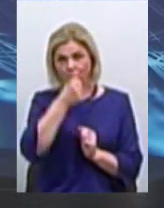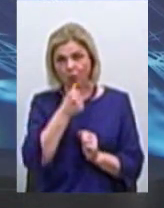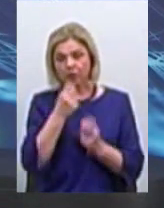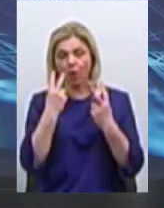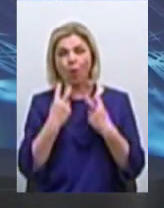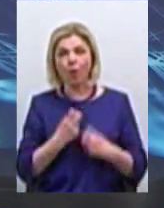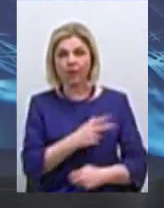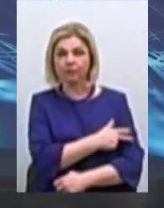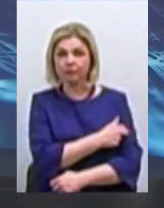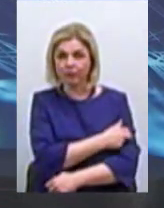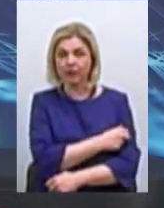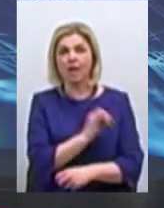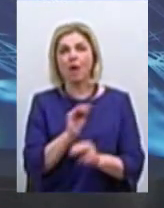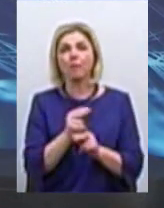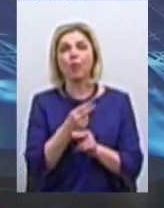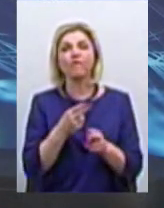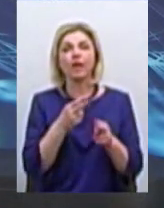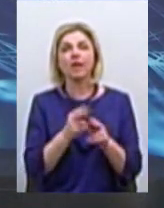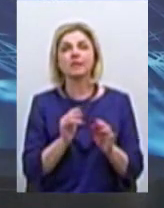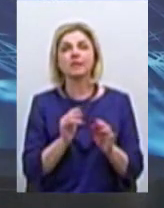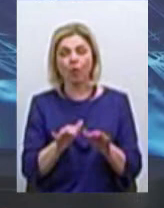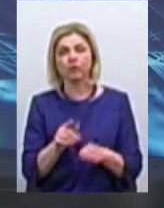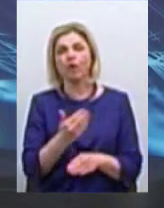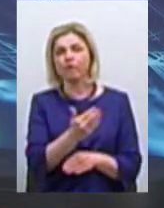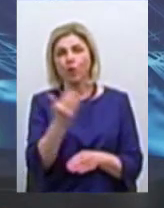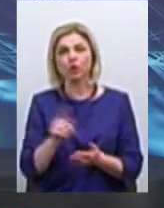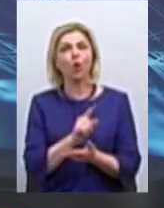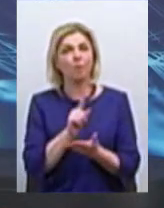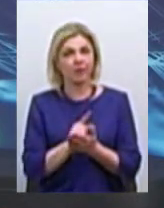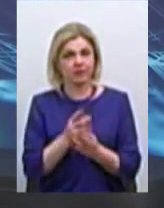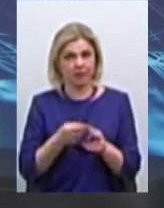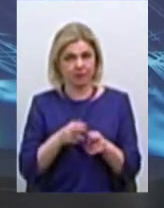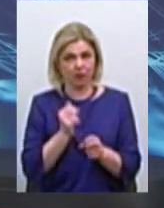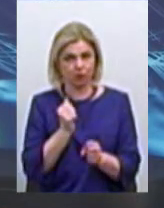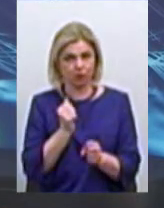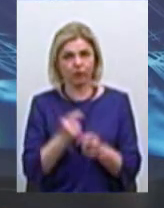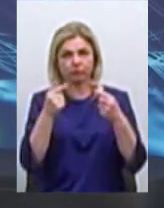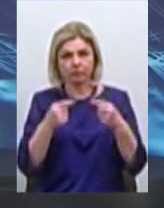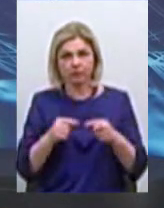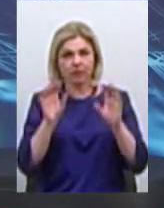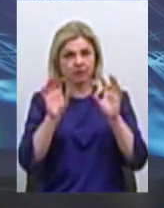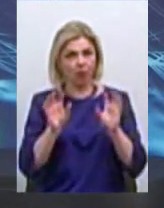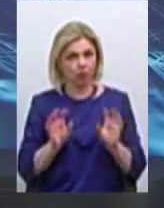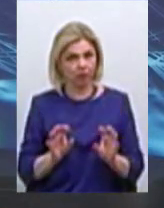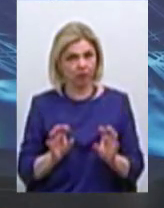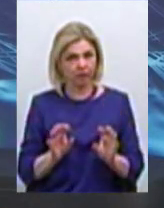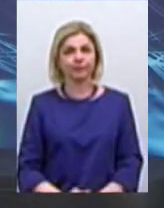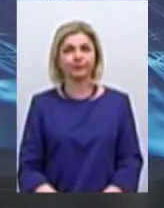огляд тварин та профілактичні заходи. Вони зобов'язані це зробити відповідно до діючого законодавства.